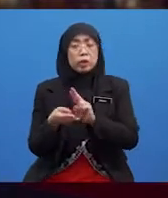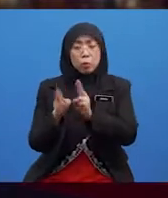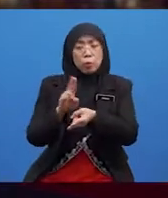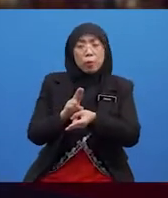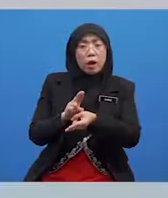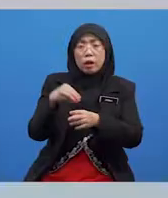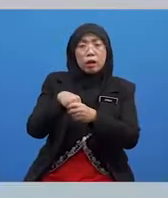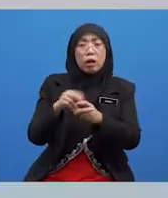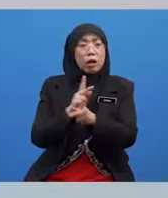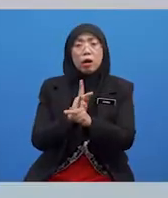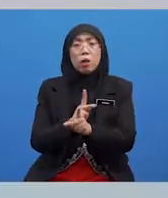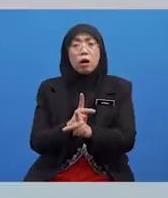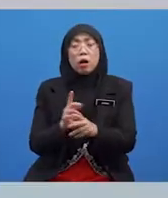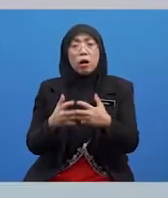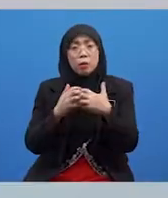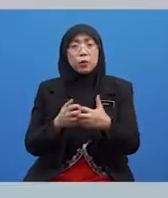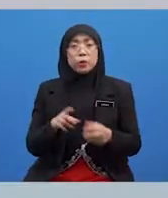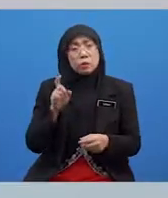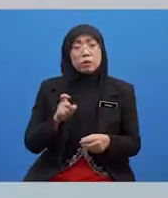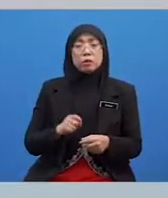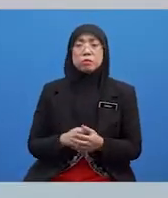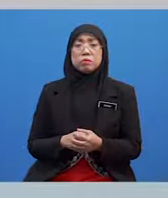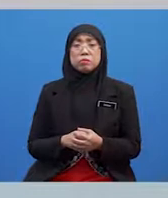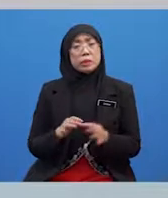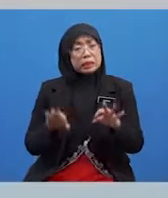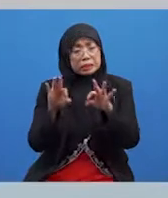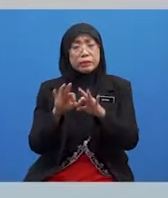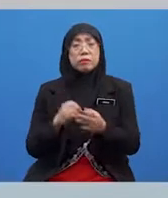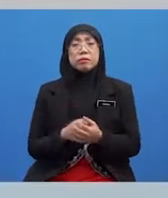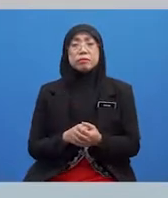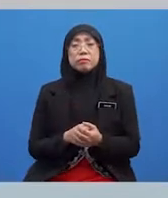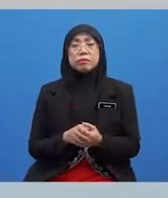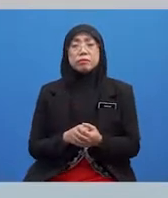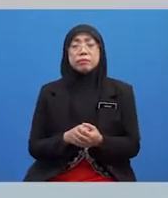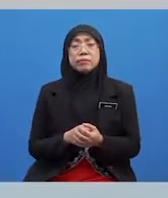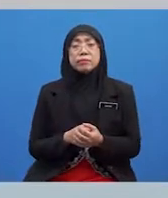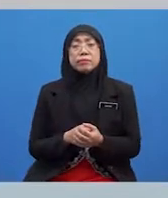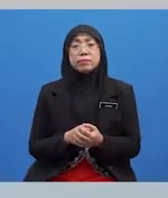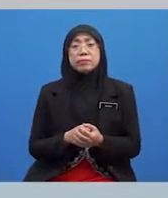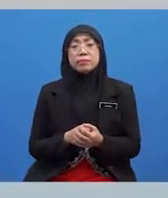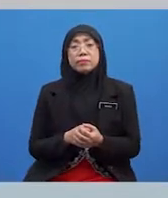kawalan motor, latihan adalah perkara yang sangat penting.